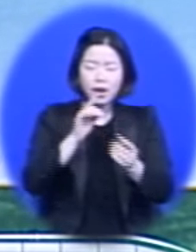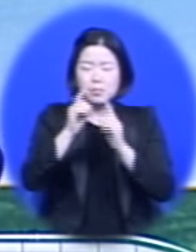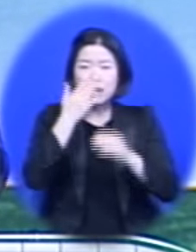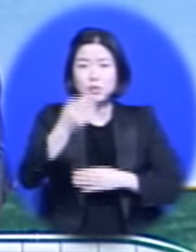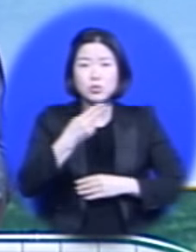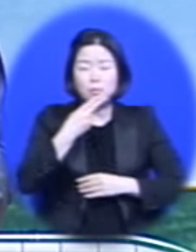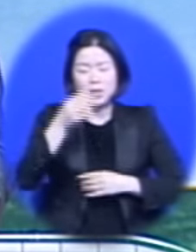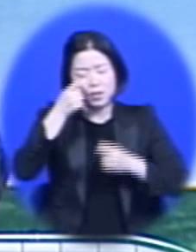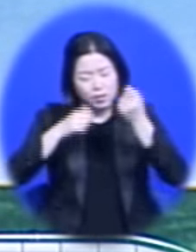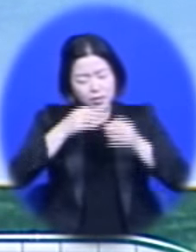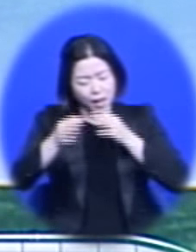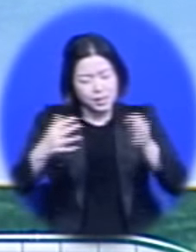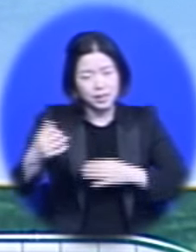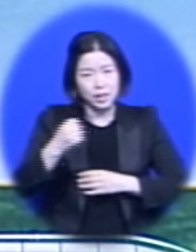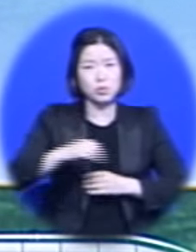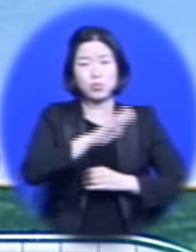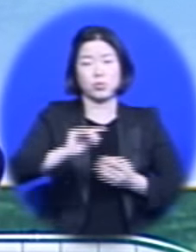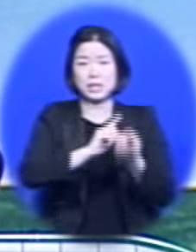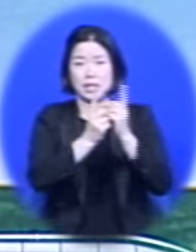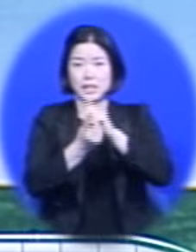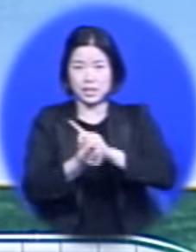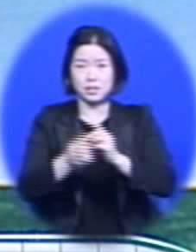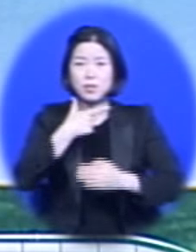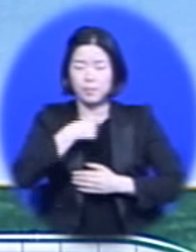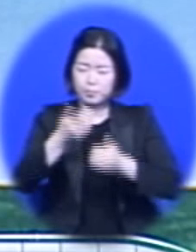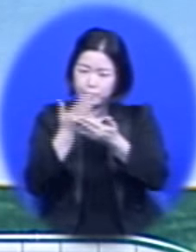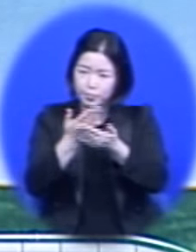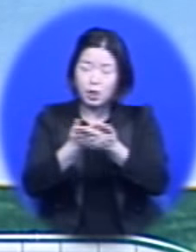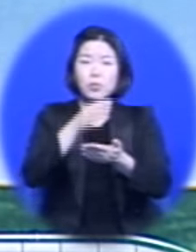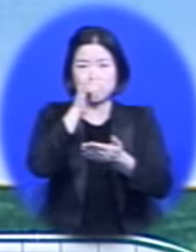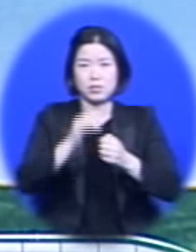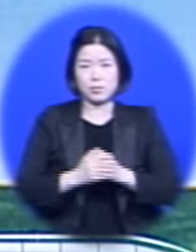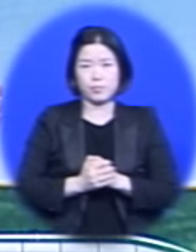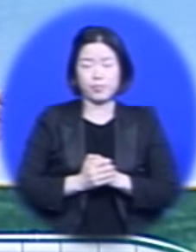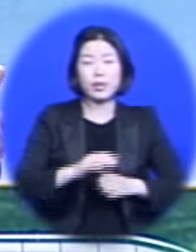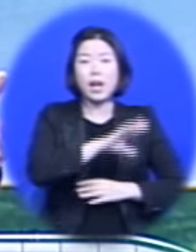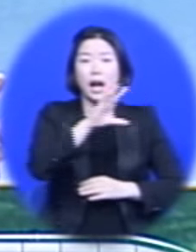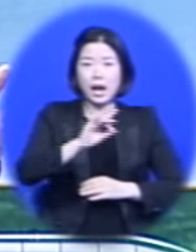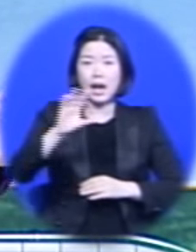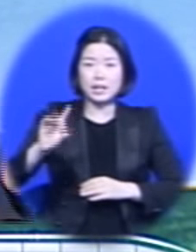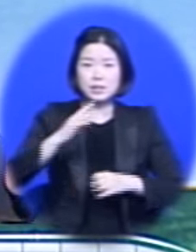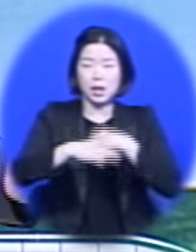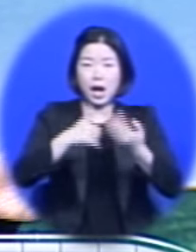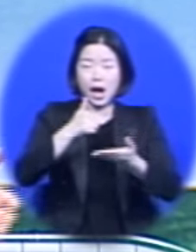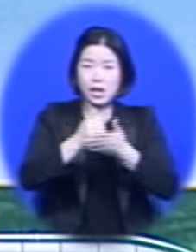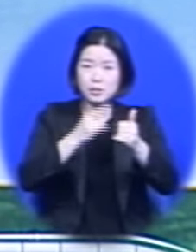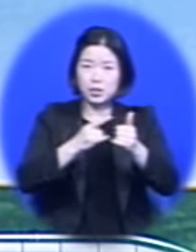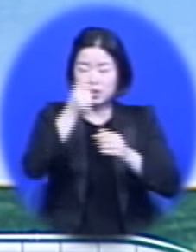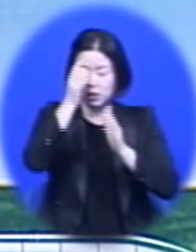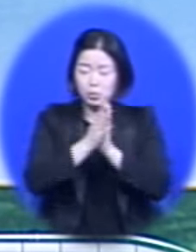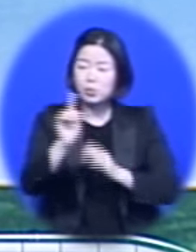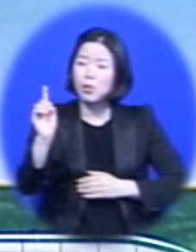탄식으로 우리를 대신하여 간구하여 주십니다. 여러분 때때로 하나님께 기도를 어떻게 해야 될지 모를